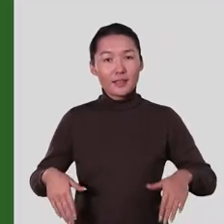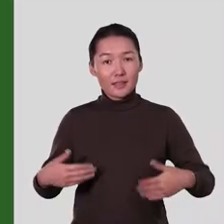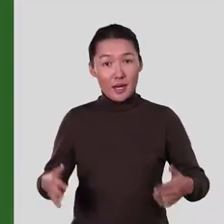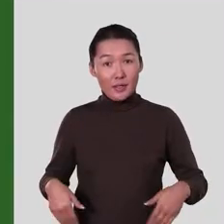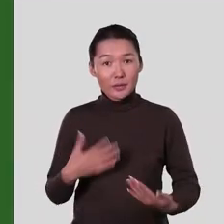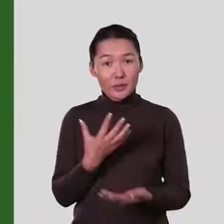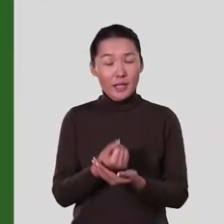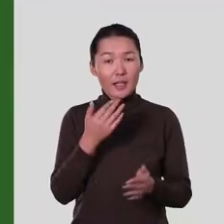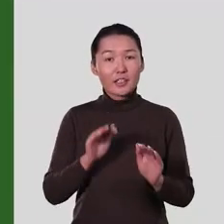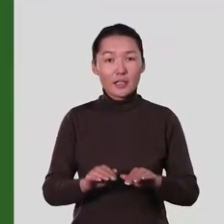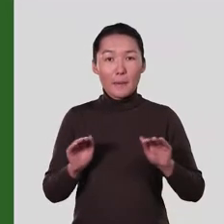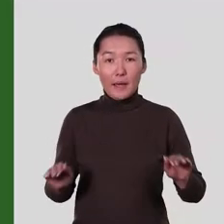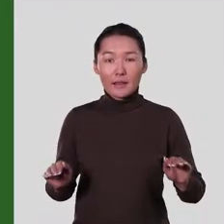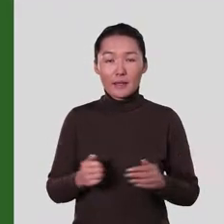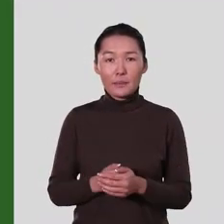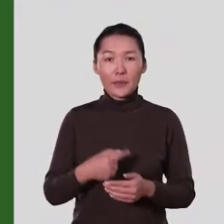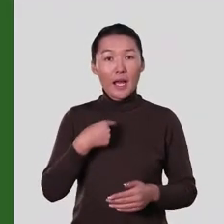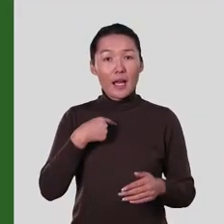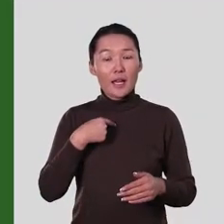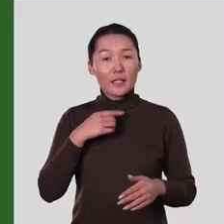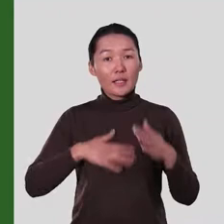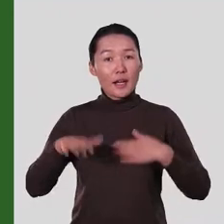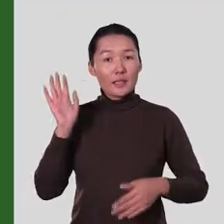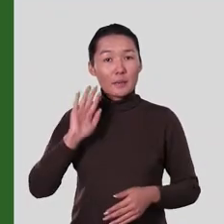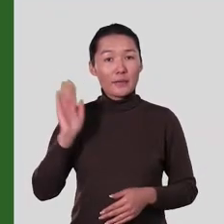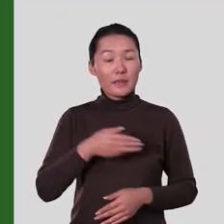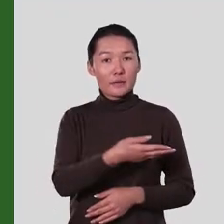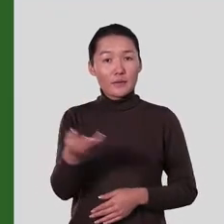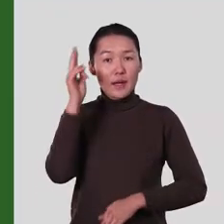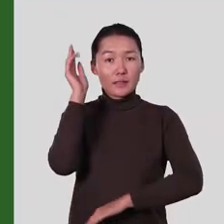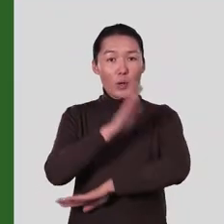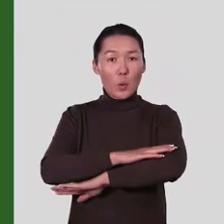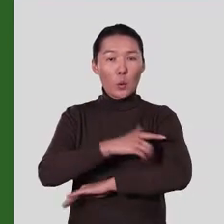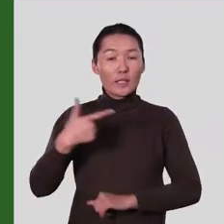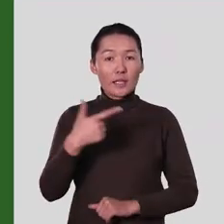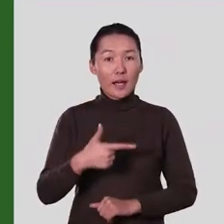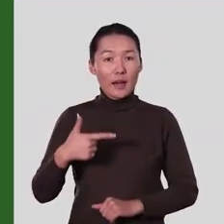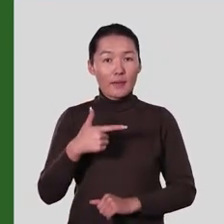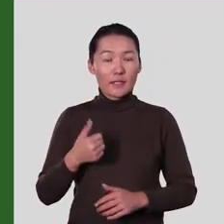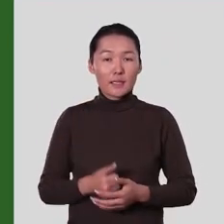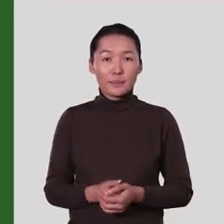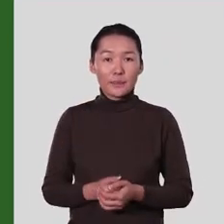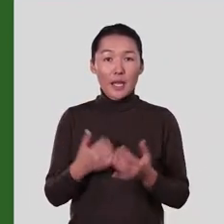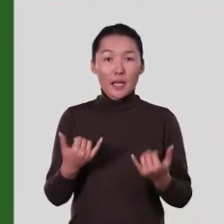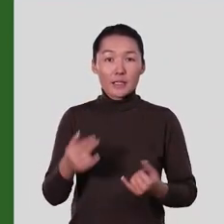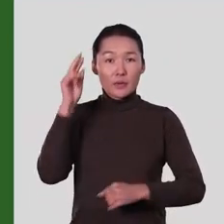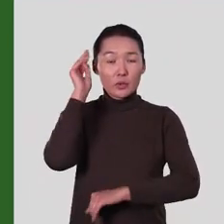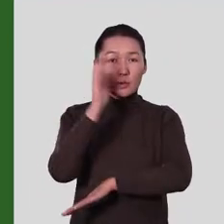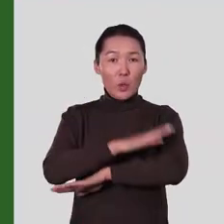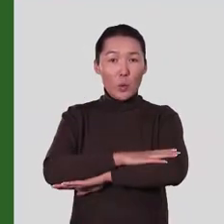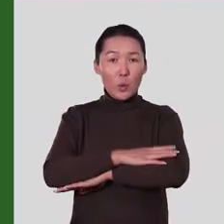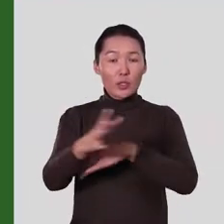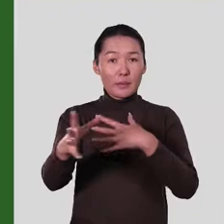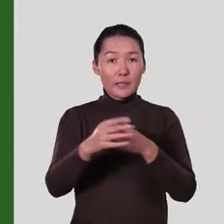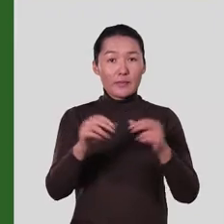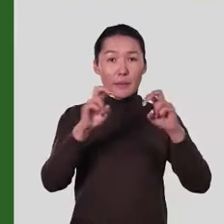Здравствуйте, дорогие ребята! Я рада приветствовать вас на уроке географии. Сегодня на уроке мы с